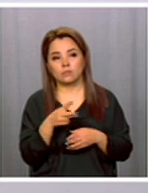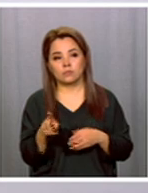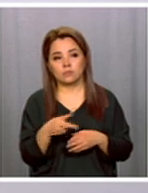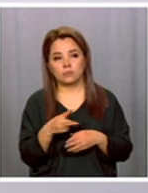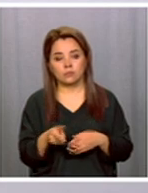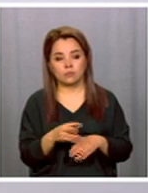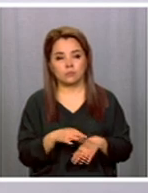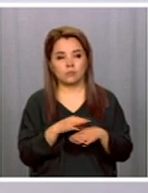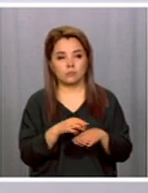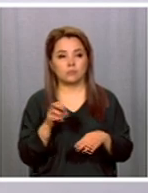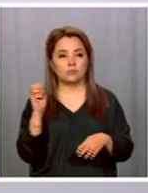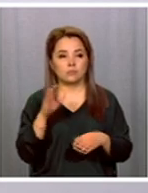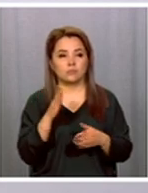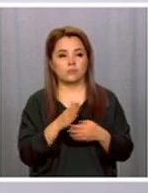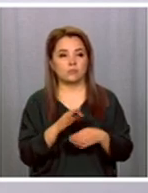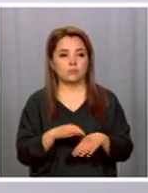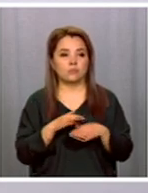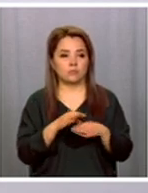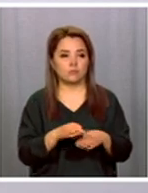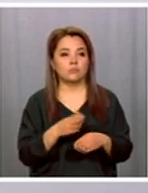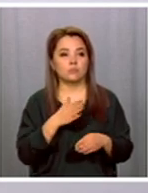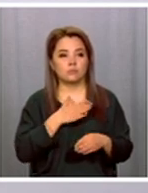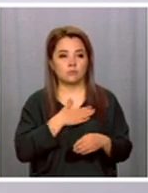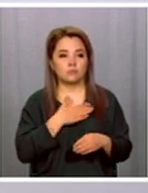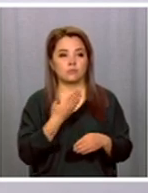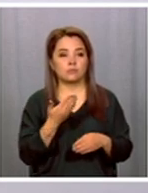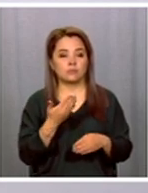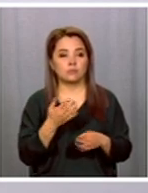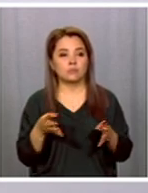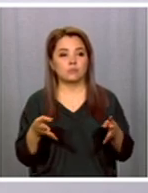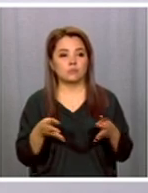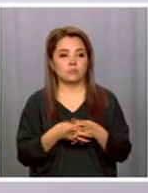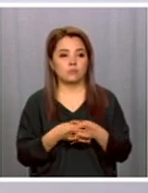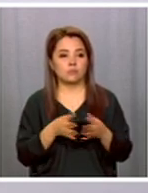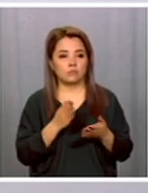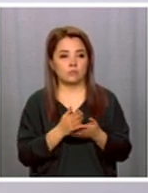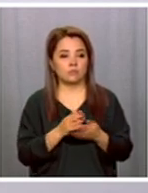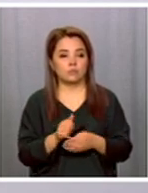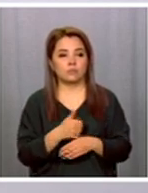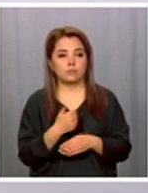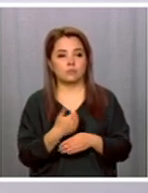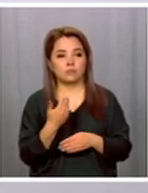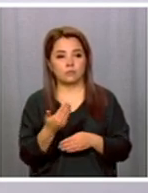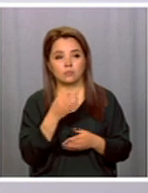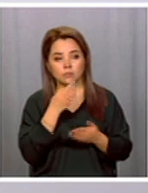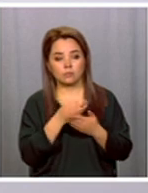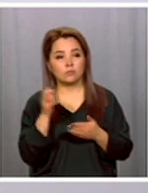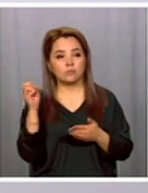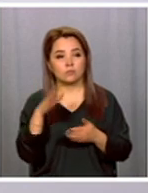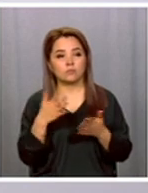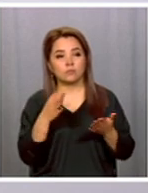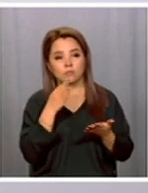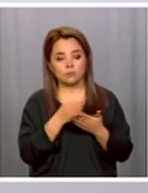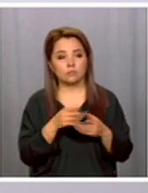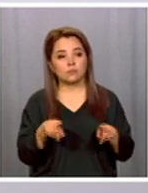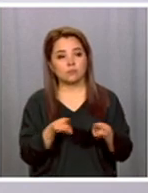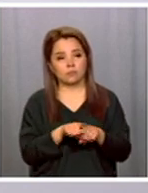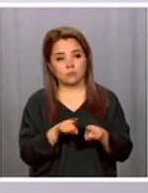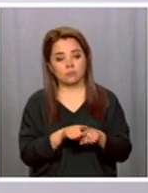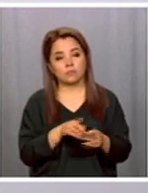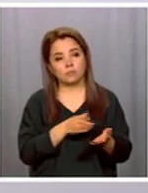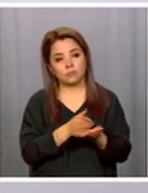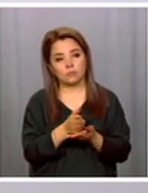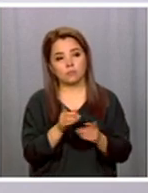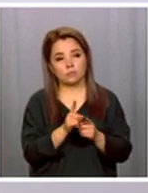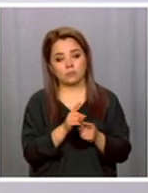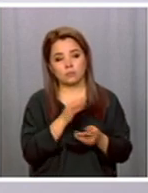жіберейік. Параллель сәулелеріміз бізде шағылысады. Бас оптикалық осы қандай сәуле түссе, ол тура сол өзінің бағыты бойынша